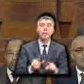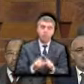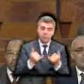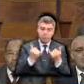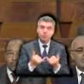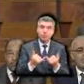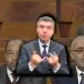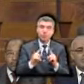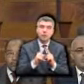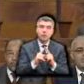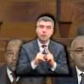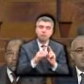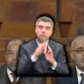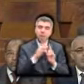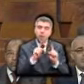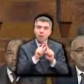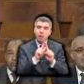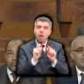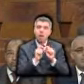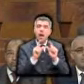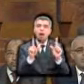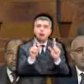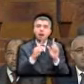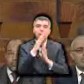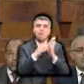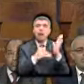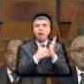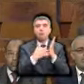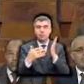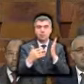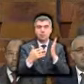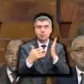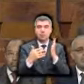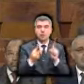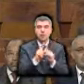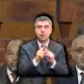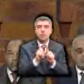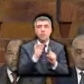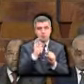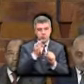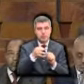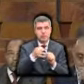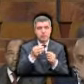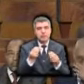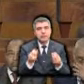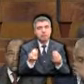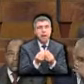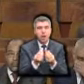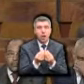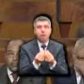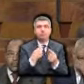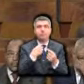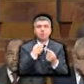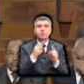بواحد الجدوله زمنيه واضحه. حنا كنحيوا السيد الوزير على هذا المقترح ديال الطريق السريع، ولكن نطالبوا